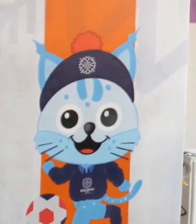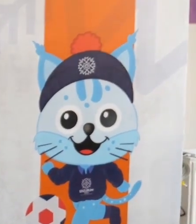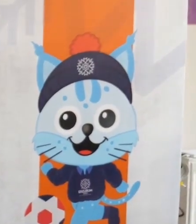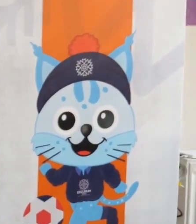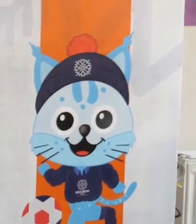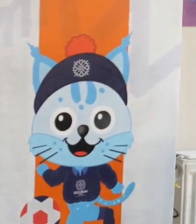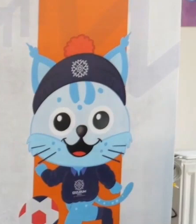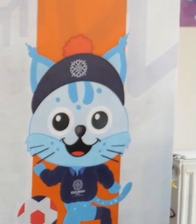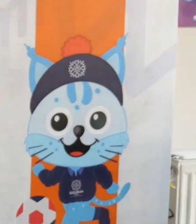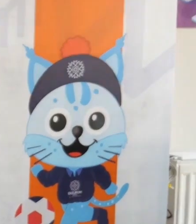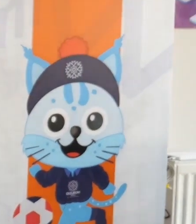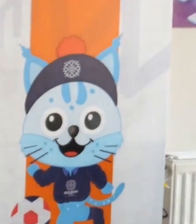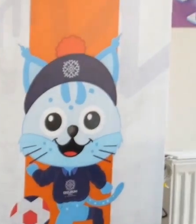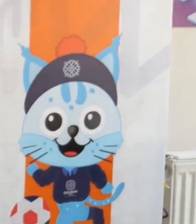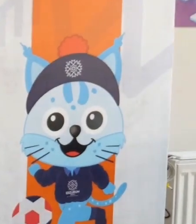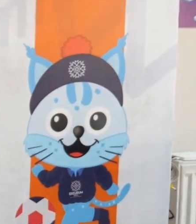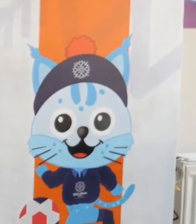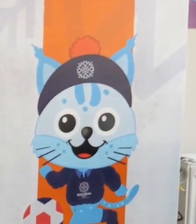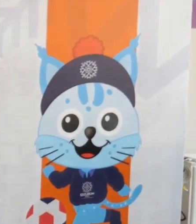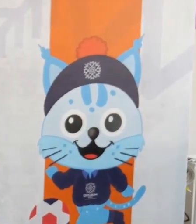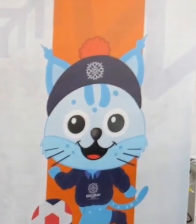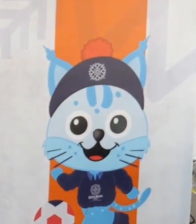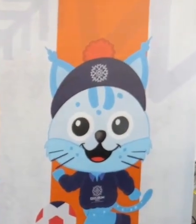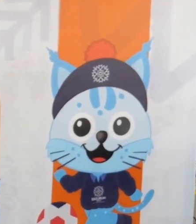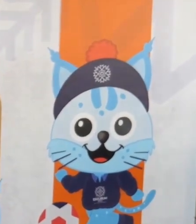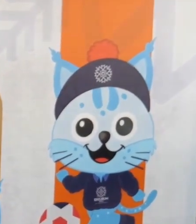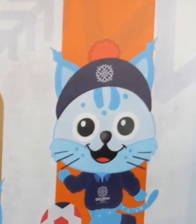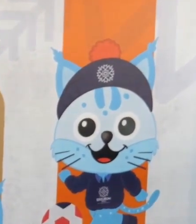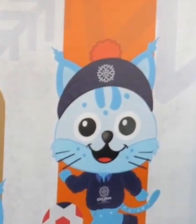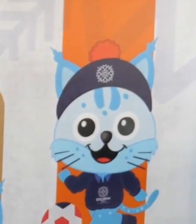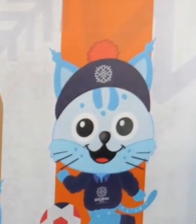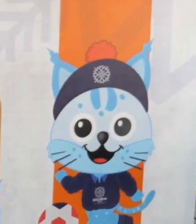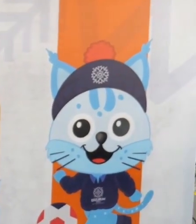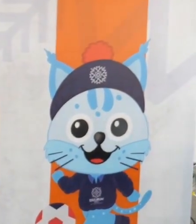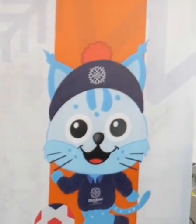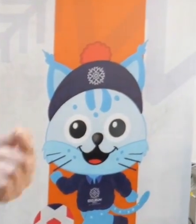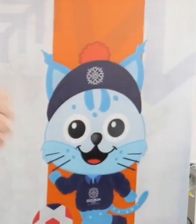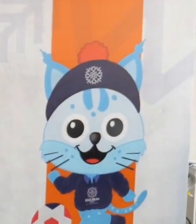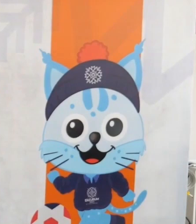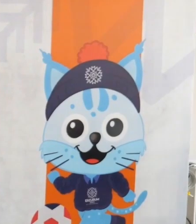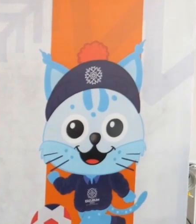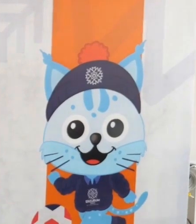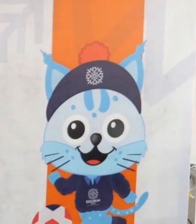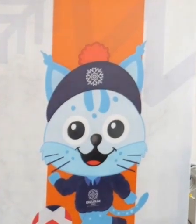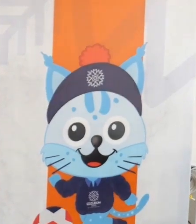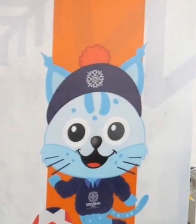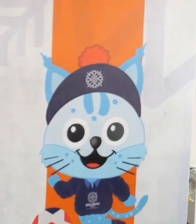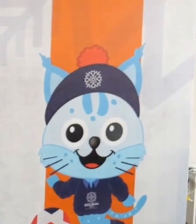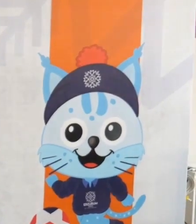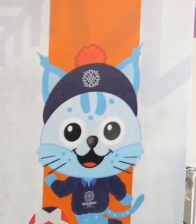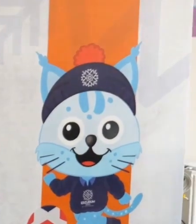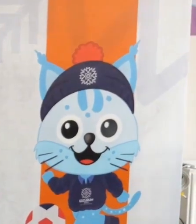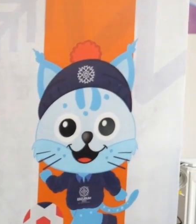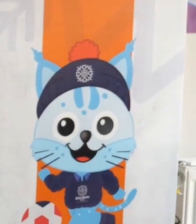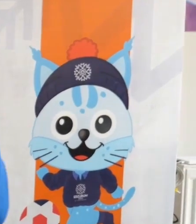про золото, це по-перше, срібло, бронзу по одному. Приїхали сюди,